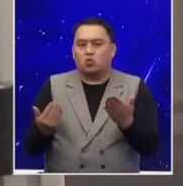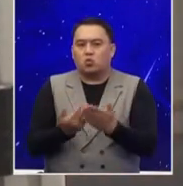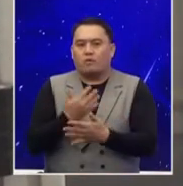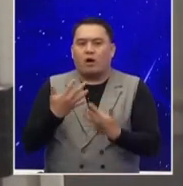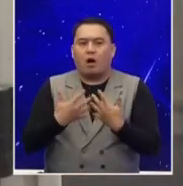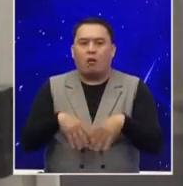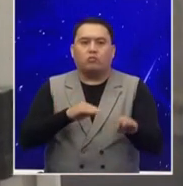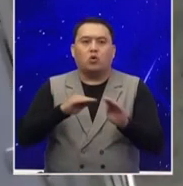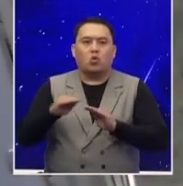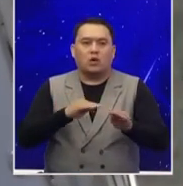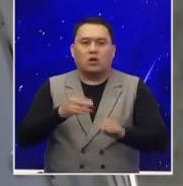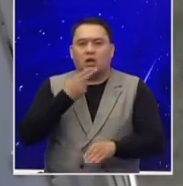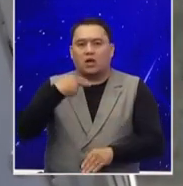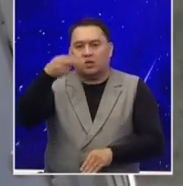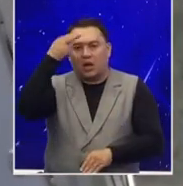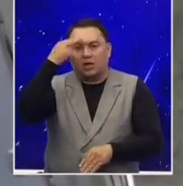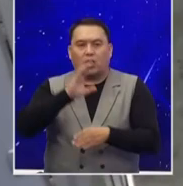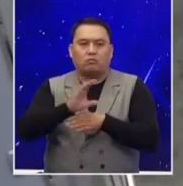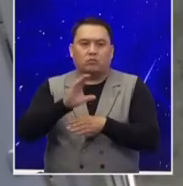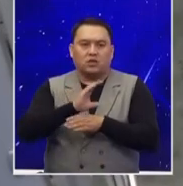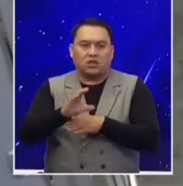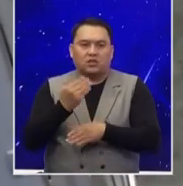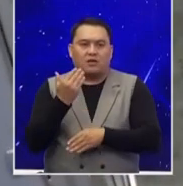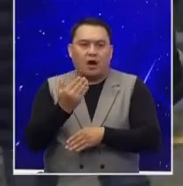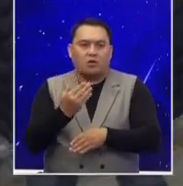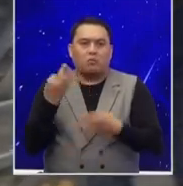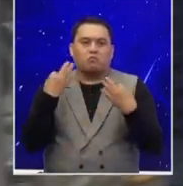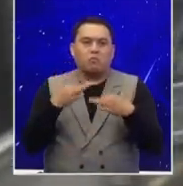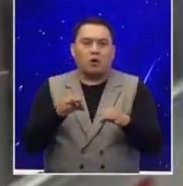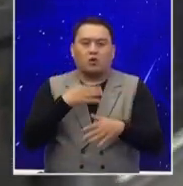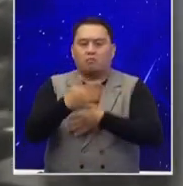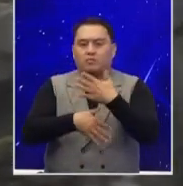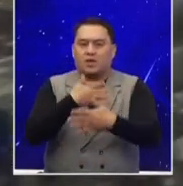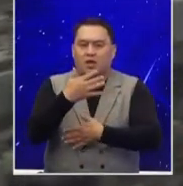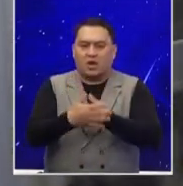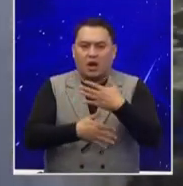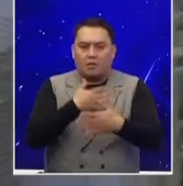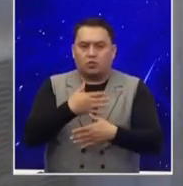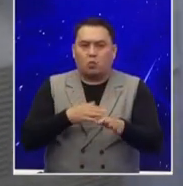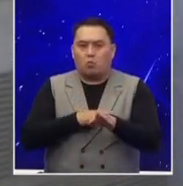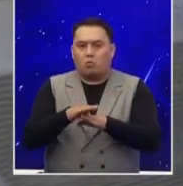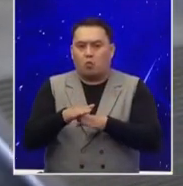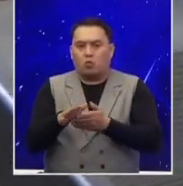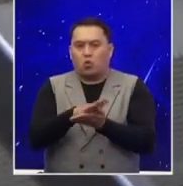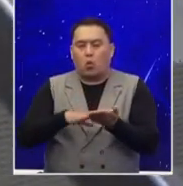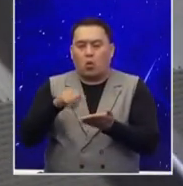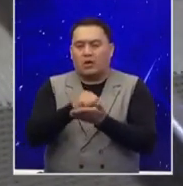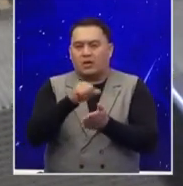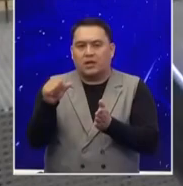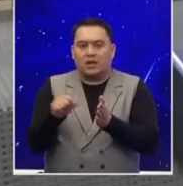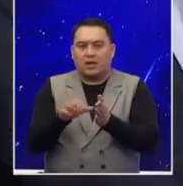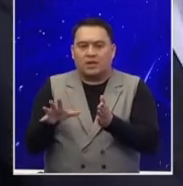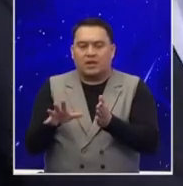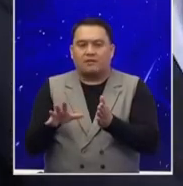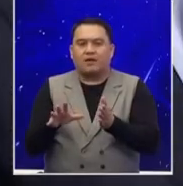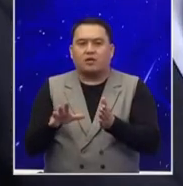современное оборудование итальянского производства Ingitec, которое позволит перерабатывать сырье с полной нейтрализацией электролита